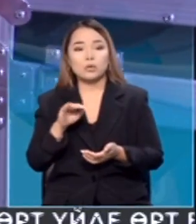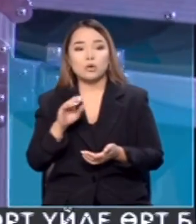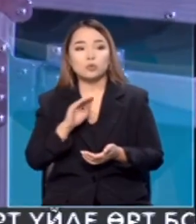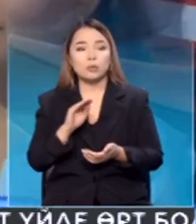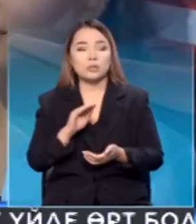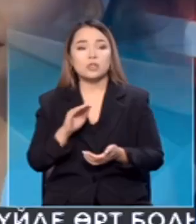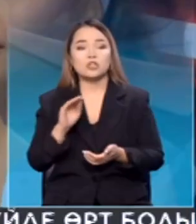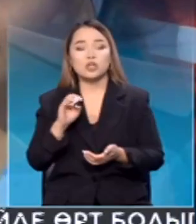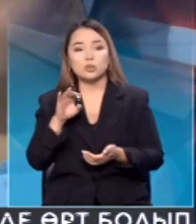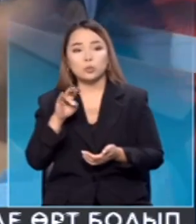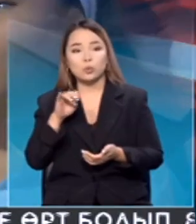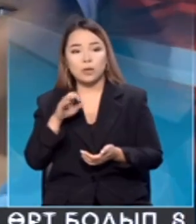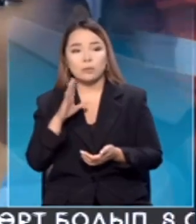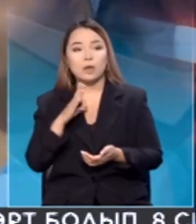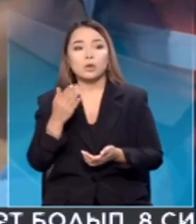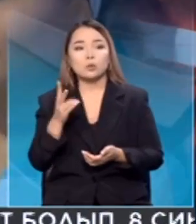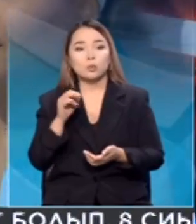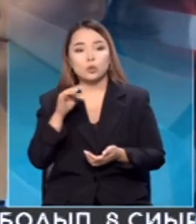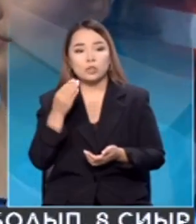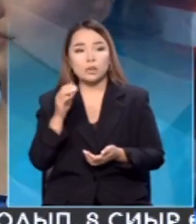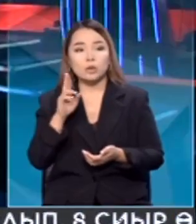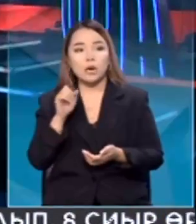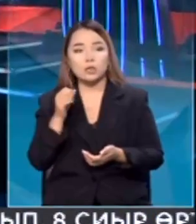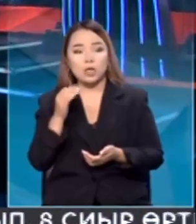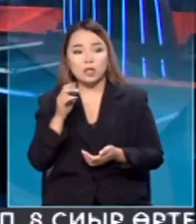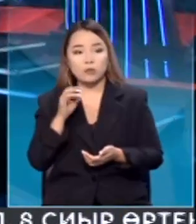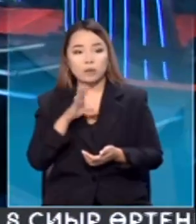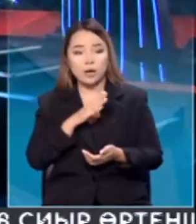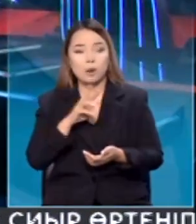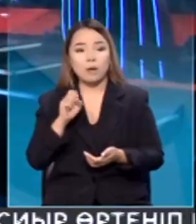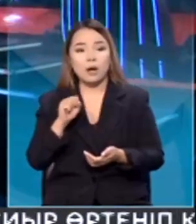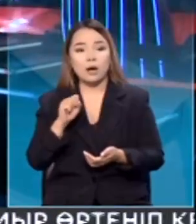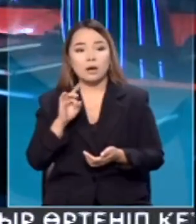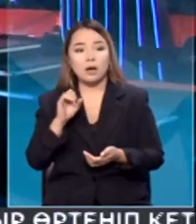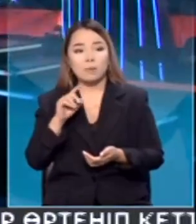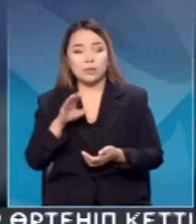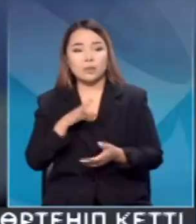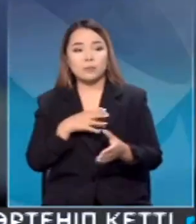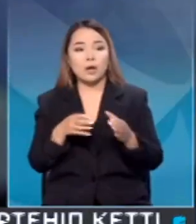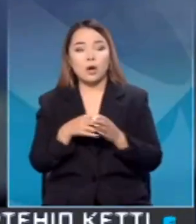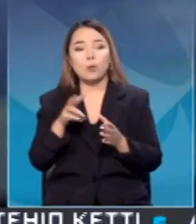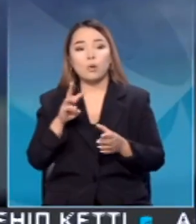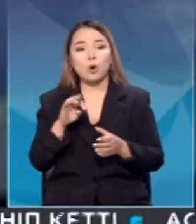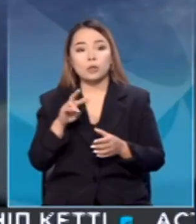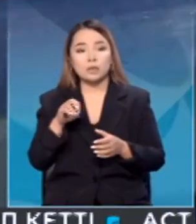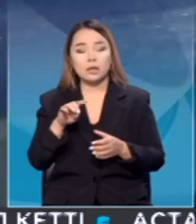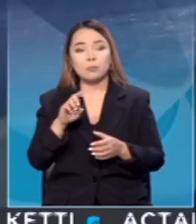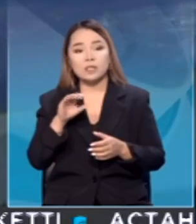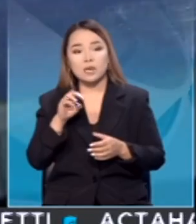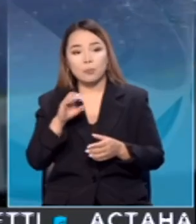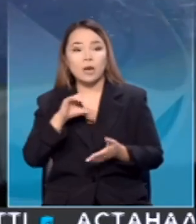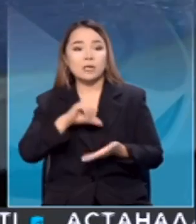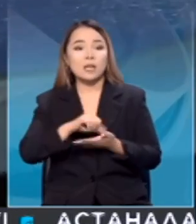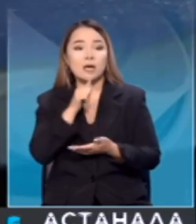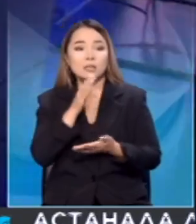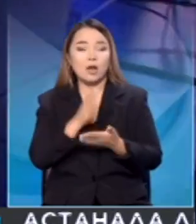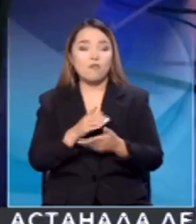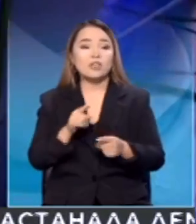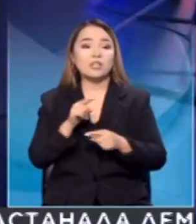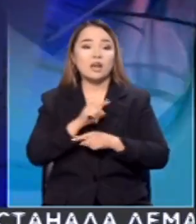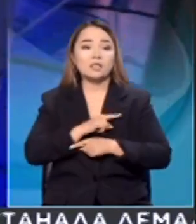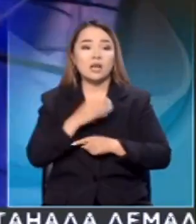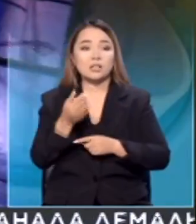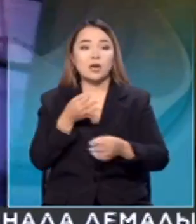Жұбаныш Жексенұлының тобынан Нұршат Құсанова мен Мархаба Сәбидің тобынан Мөлдір Базарбай бақ сынайды. Қазір